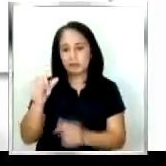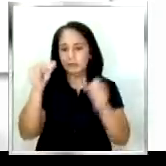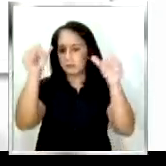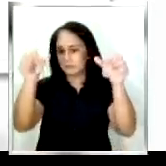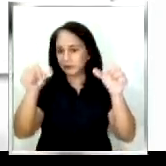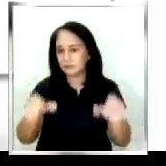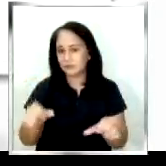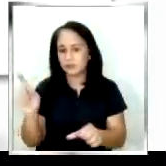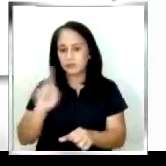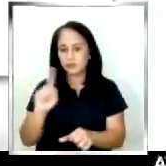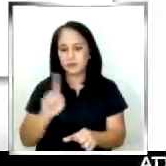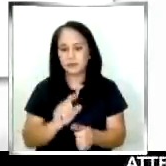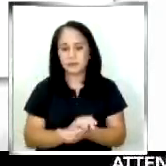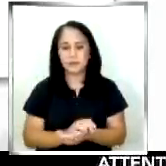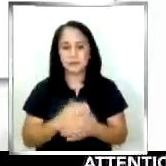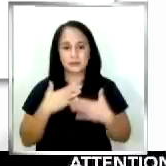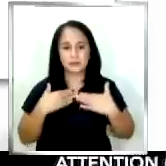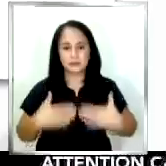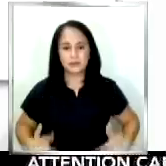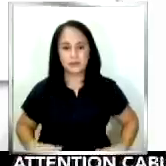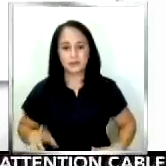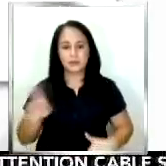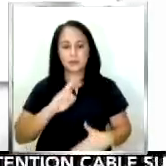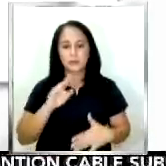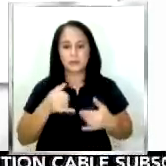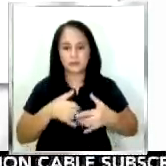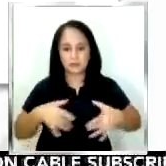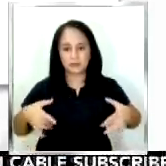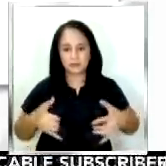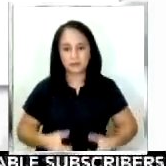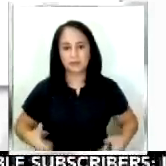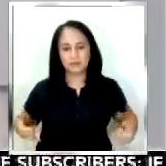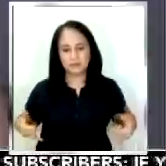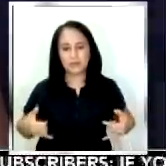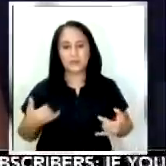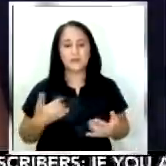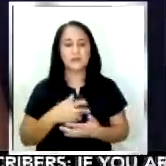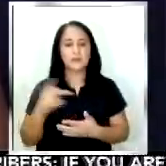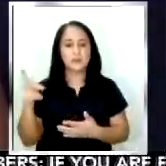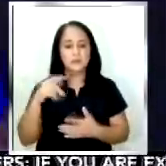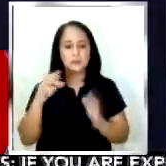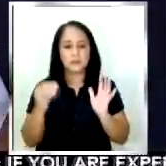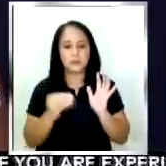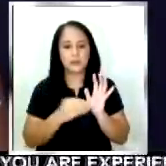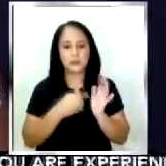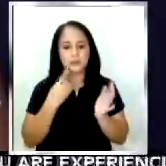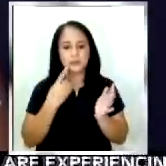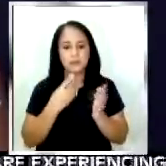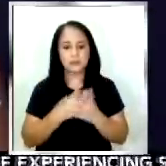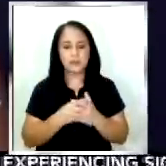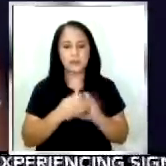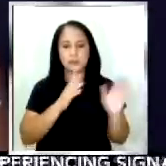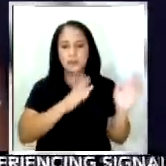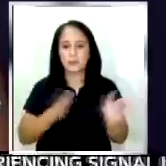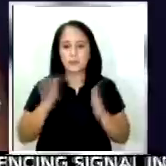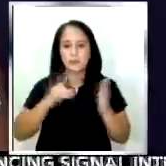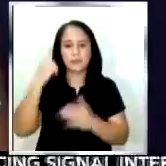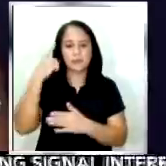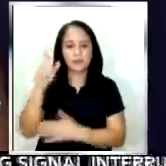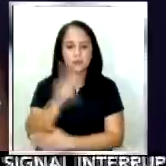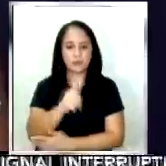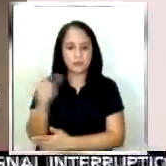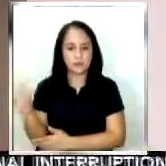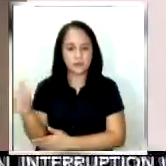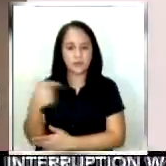fit body, suot ng isang purple two-piece bikini. Ang kanyang caption, gearing up for 2021. Ipinost din ni Andrea